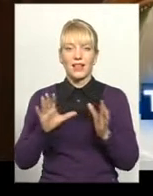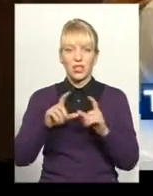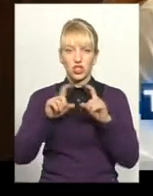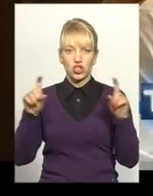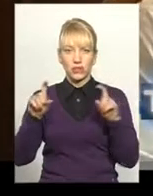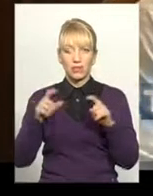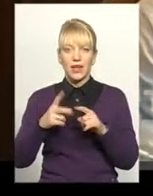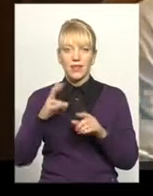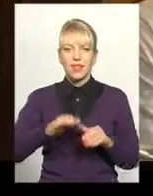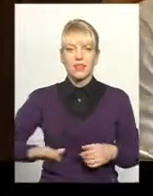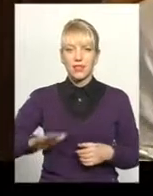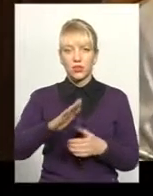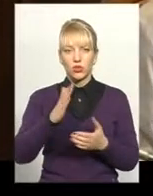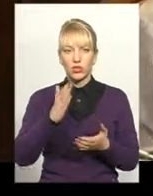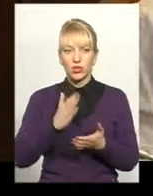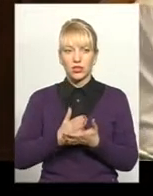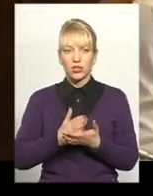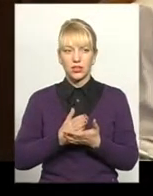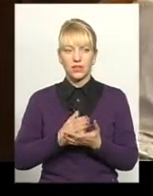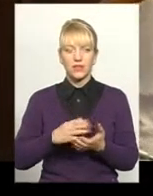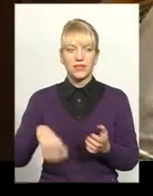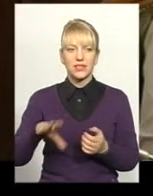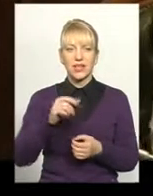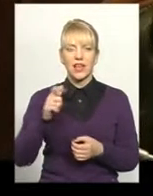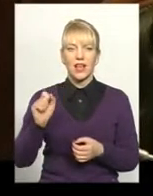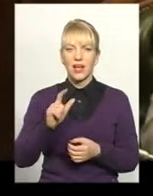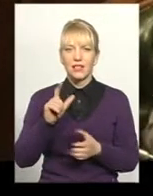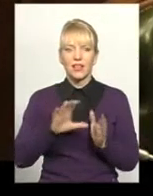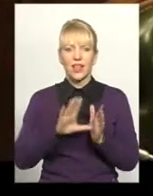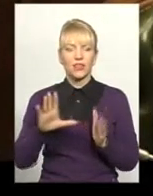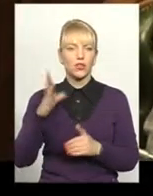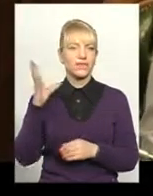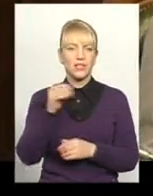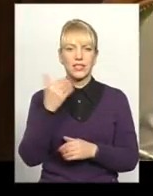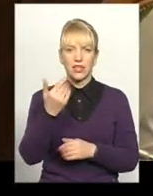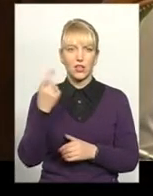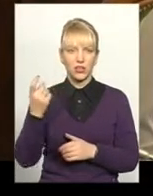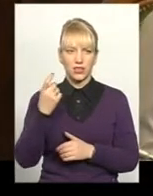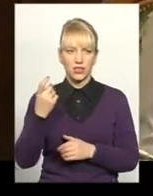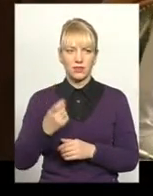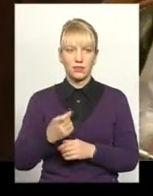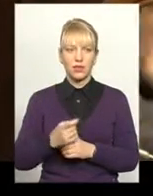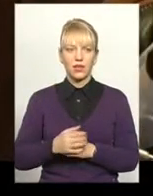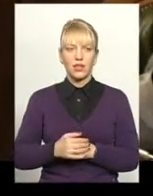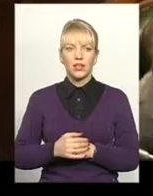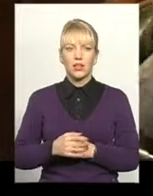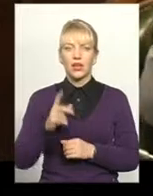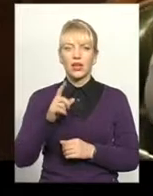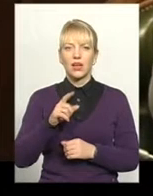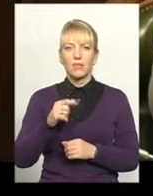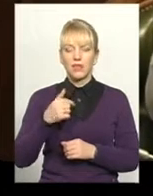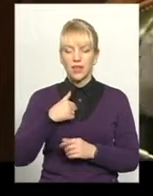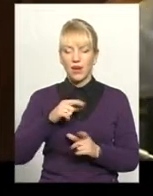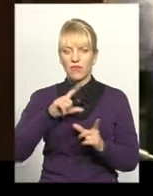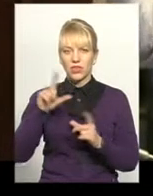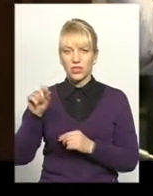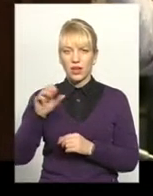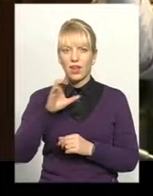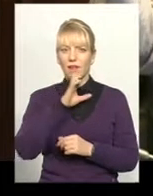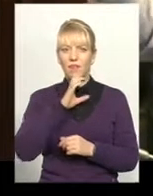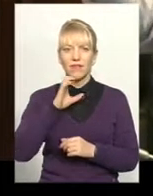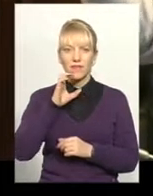Duke Energy їм належить вся енергія. Газ, електроенергія – все. Нічого з них там не робиться. Я виїжджаю з Північної Кароліни і